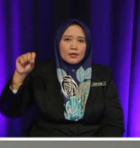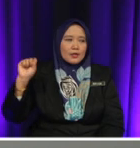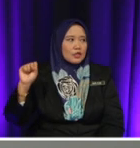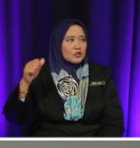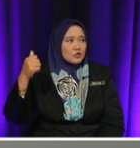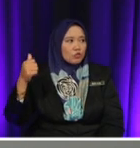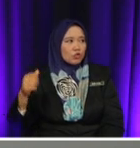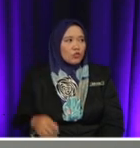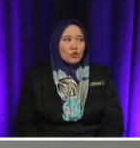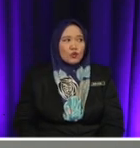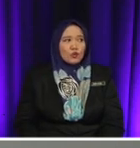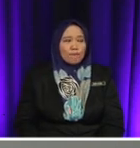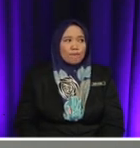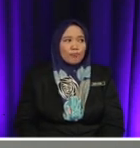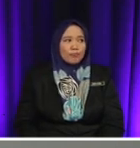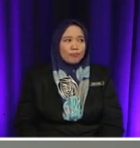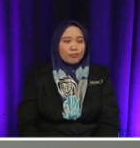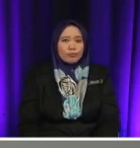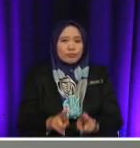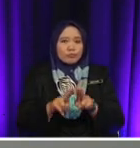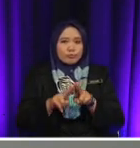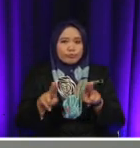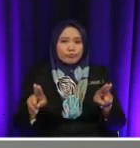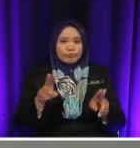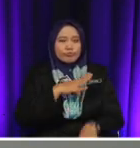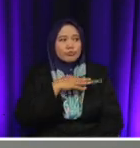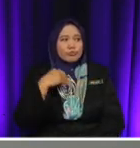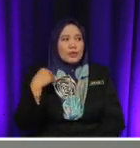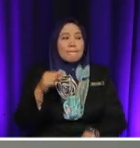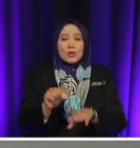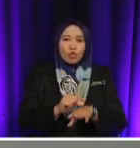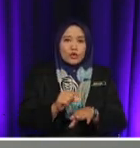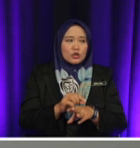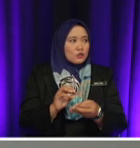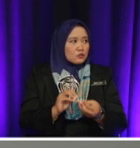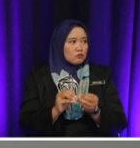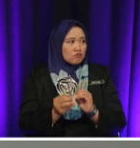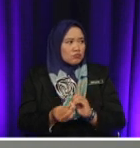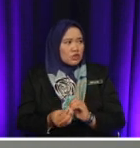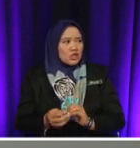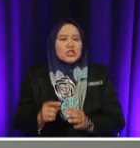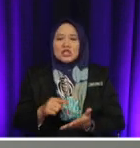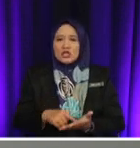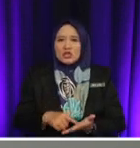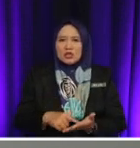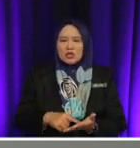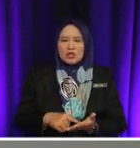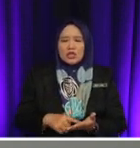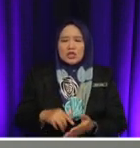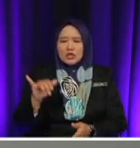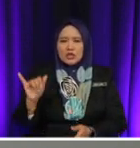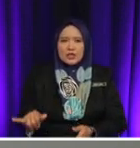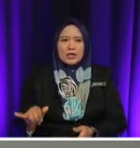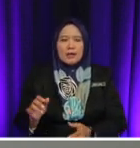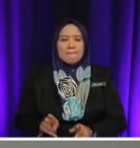nombor okey mengukur dan mengundurkan nombor ini adalah satu daripada KPS yanging ing